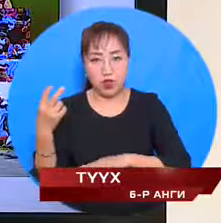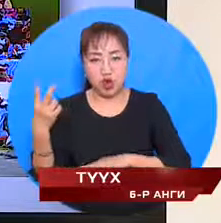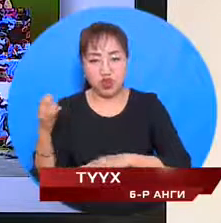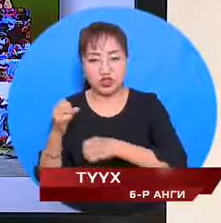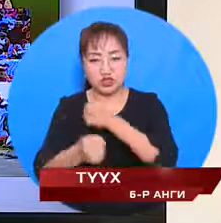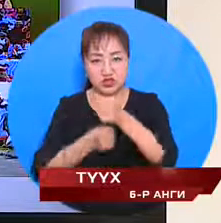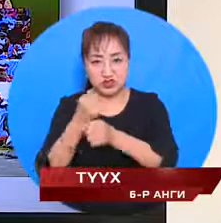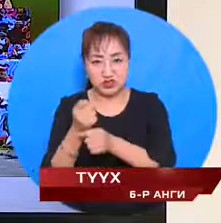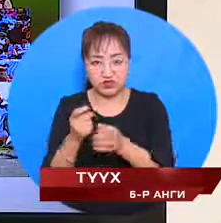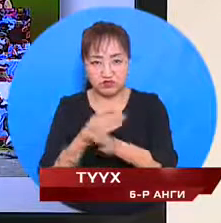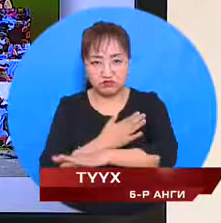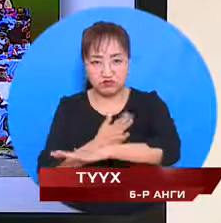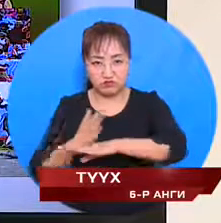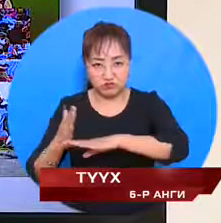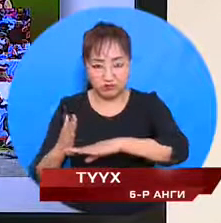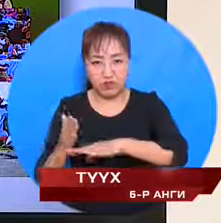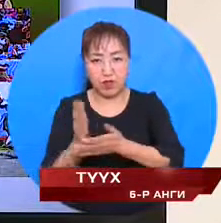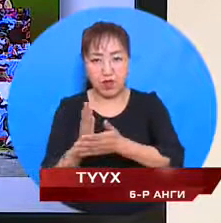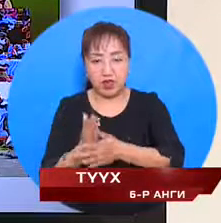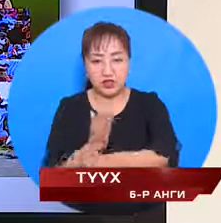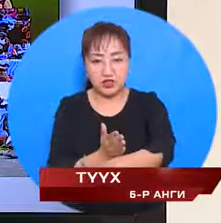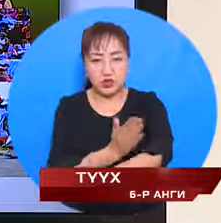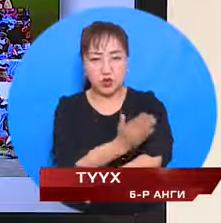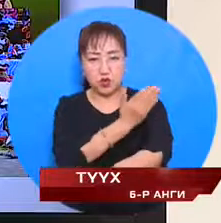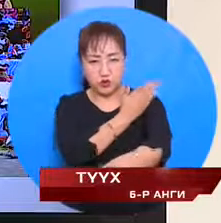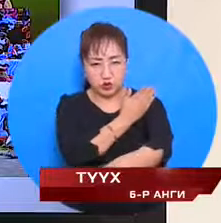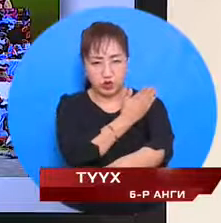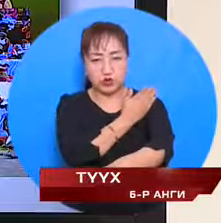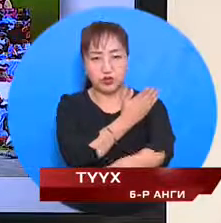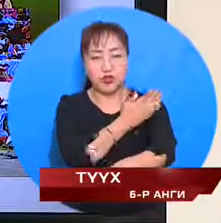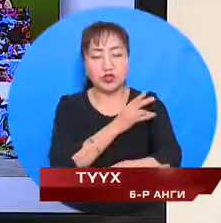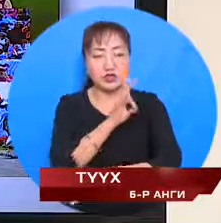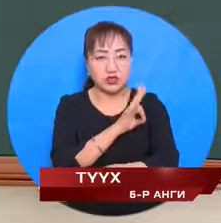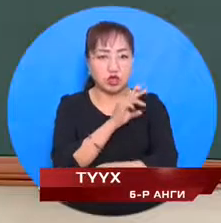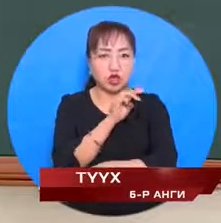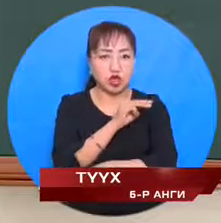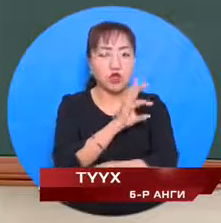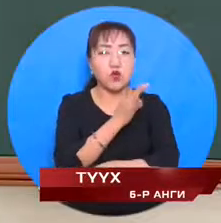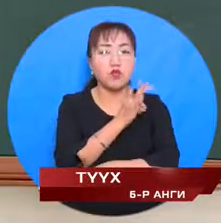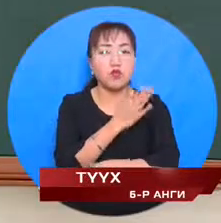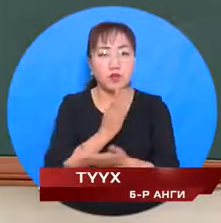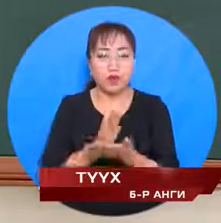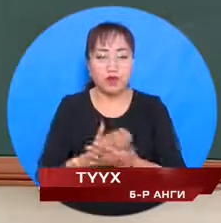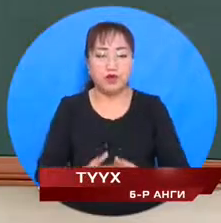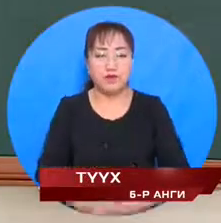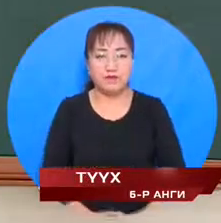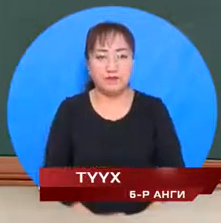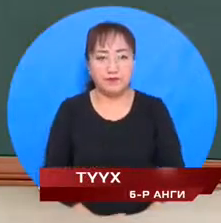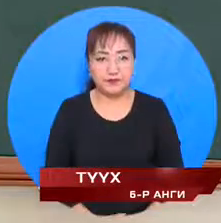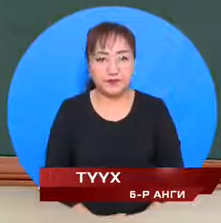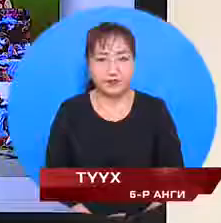бол нийтийн тоолын өмнөх цаг хугацаа гэж тодорхойлж байгаа. За, онтоолын шугамаа бичээд бодвол хүүхдүүдийн бодлого утгатай харьцсангүй амар болов уу гэж багш нь бодож